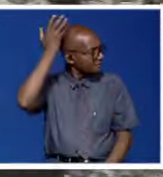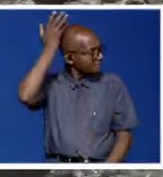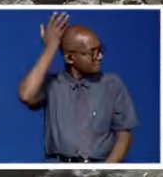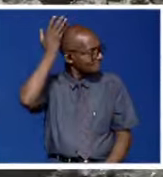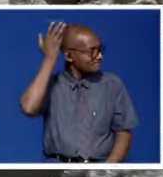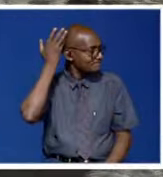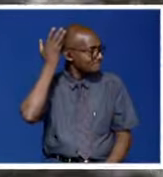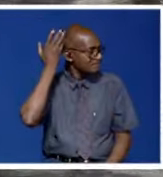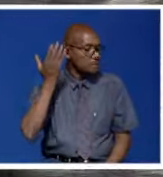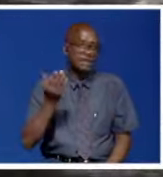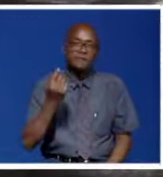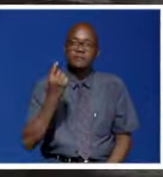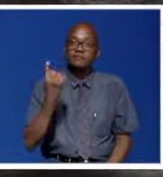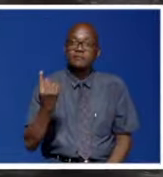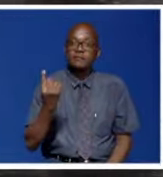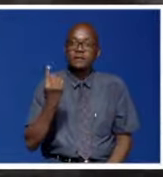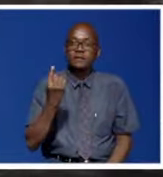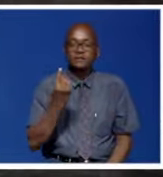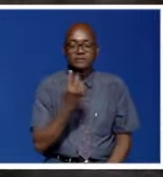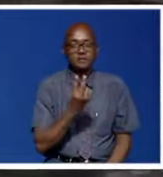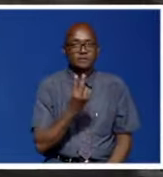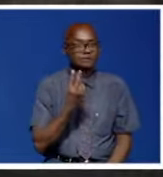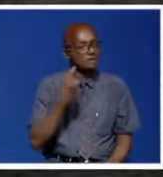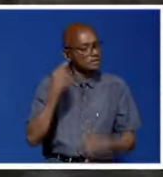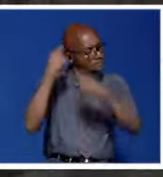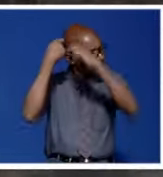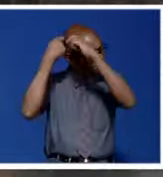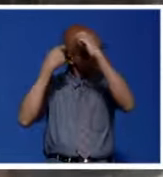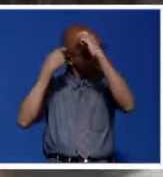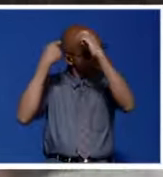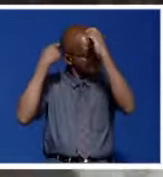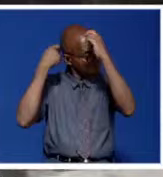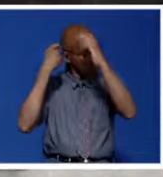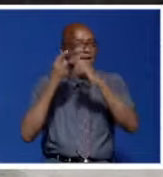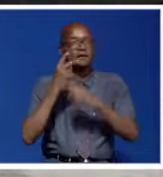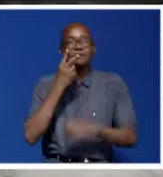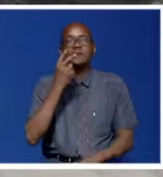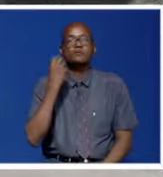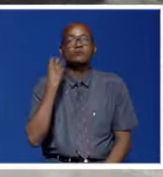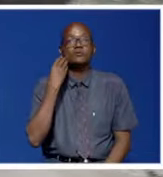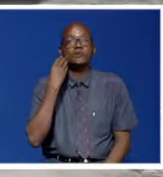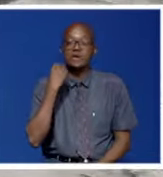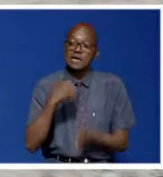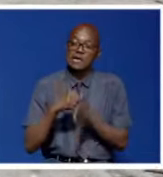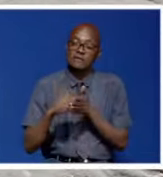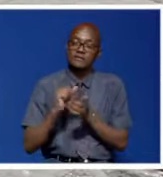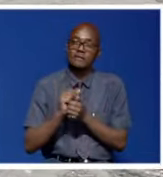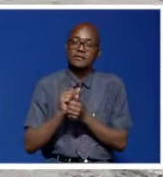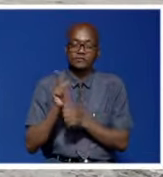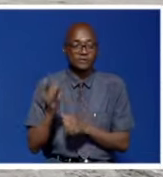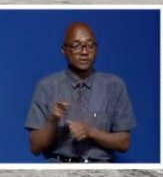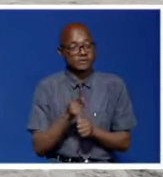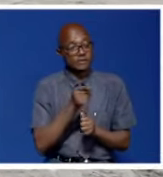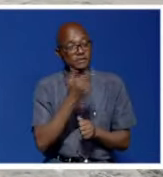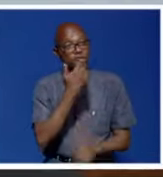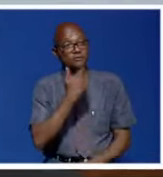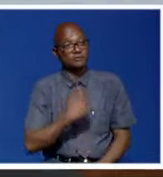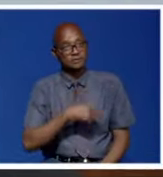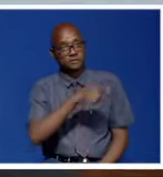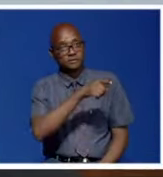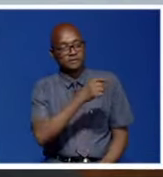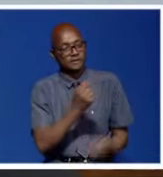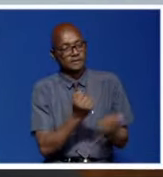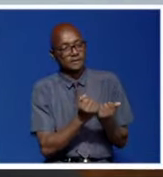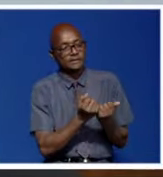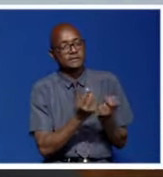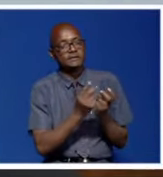anahitaji moja au mbili. Kwa tunampima, tunaangalia na mgonjwa. Alafu inabidi anunue kile kifaa. Tukiingia theater, sisi kuna namna